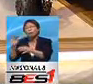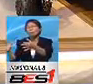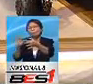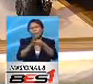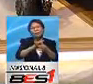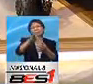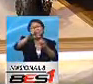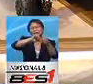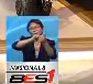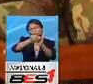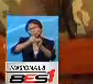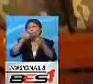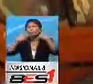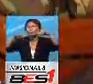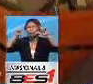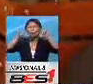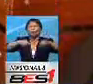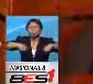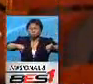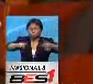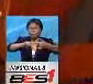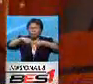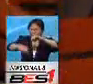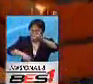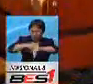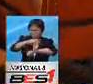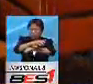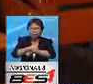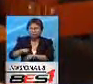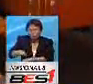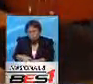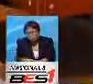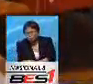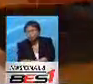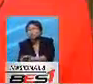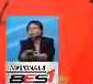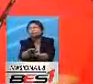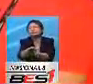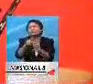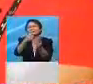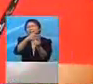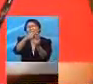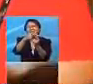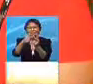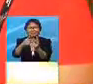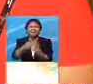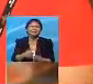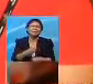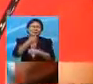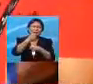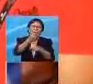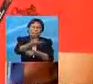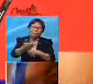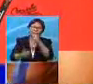gabungan tiga sukan popular iaitu skuter, basikal dan papan luncur. Produk ini adalah produk